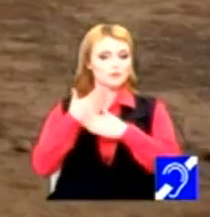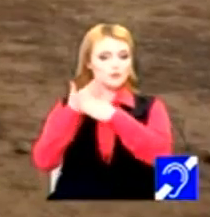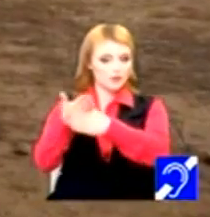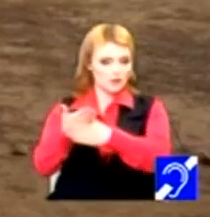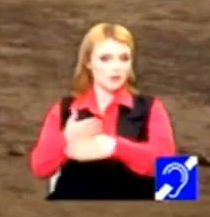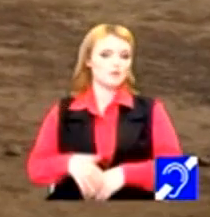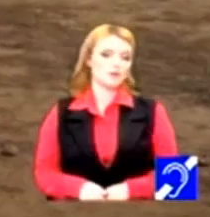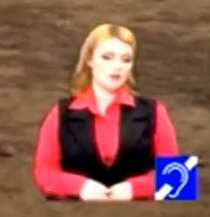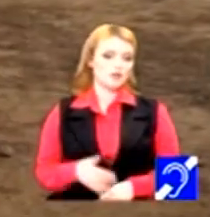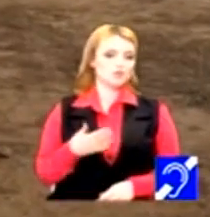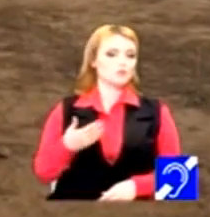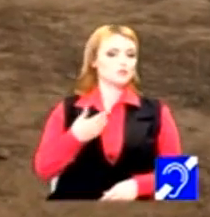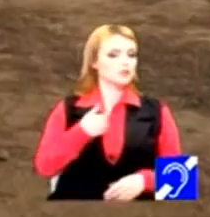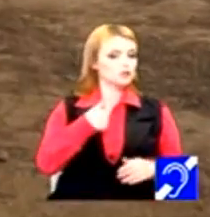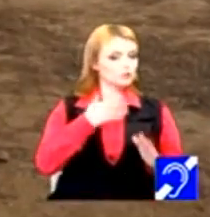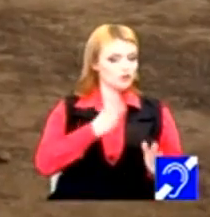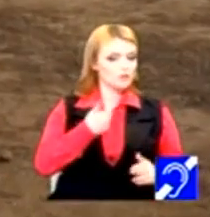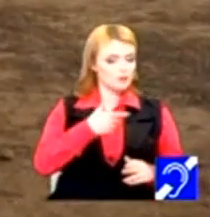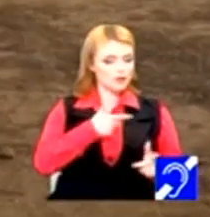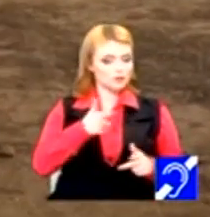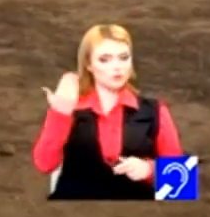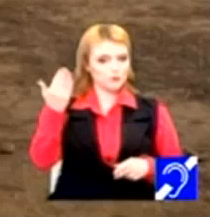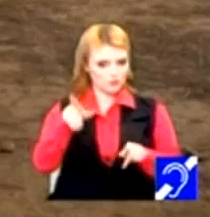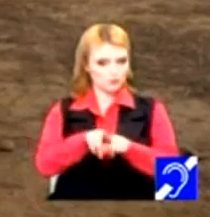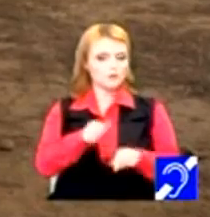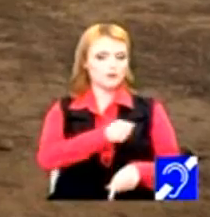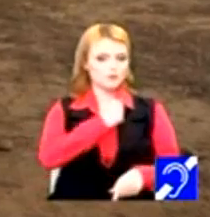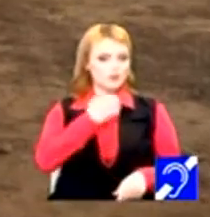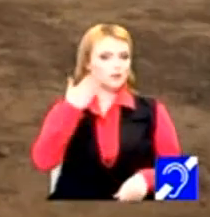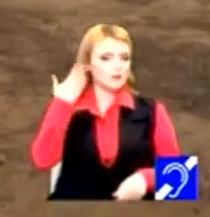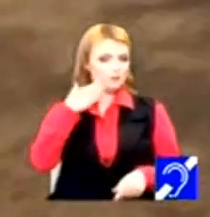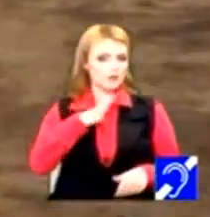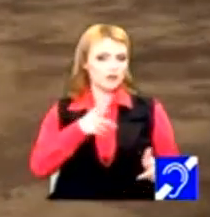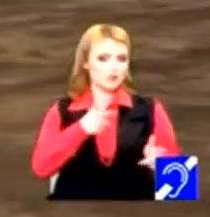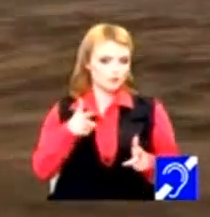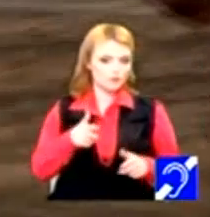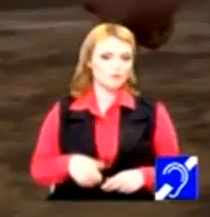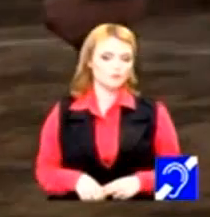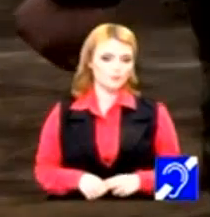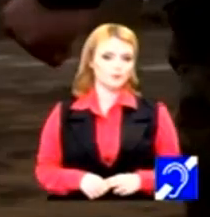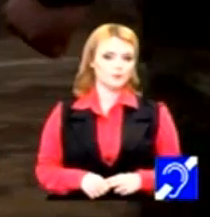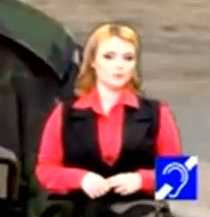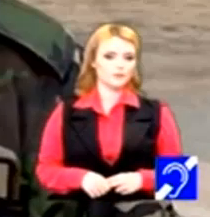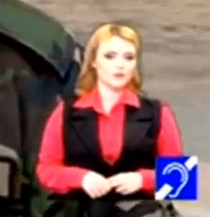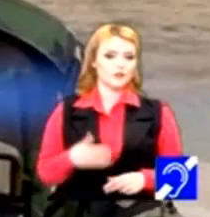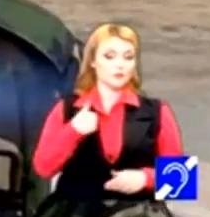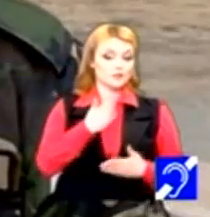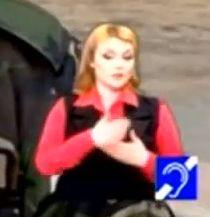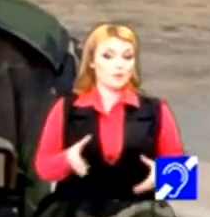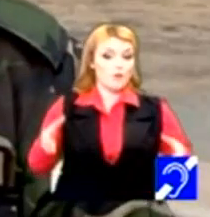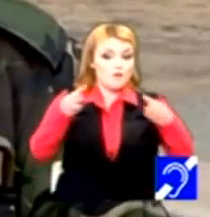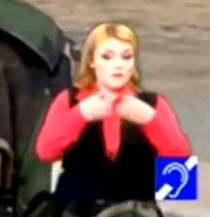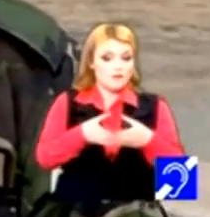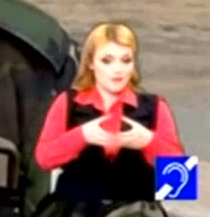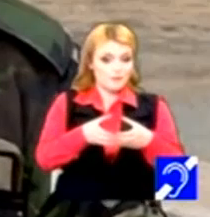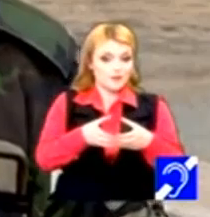manner. So I think it increases our readiness as the United States military, and then increases their readiness as the Romanian military. We are like a team.